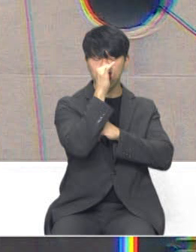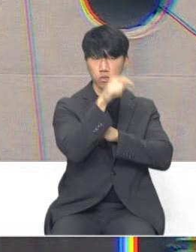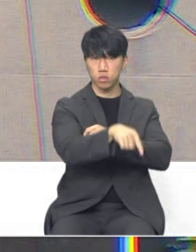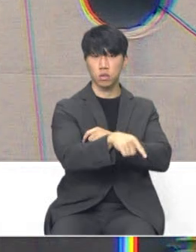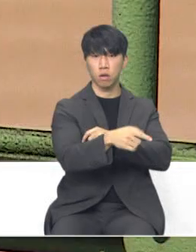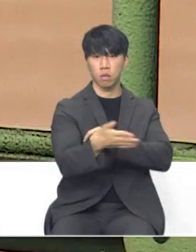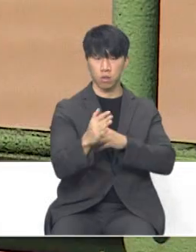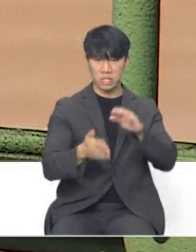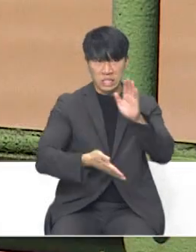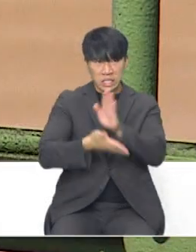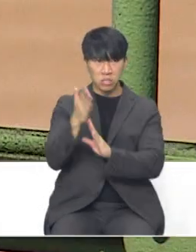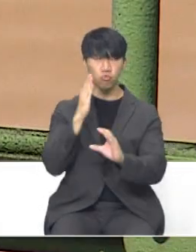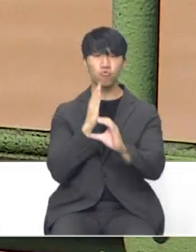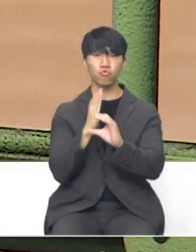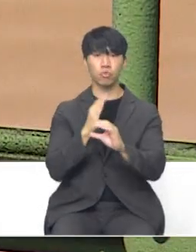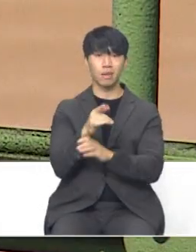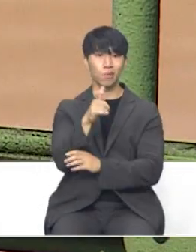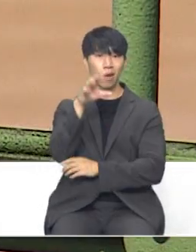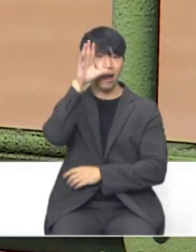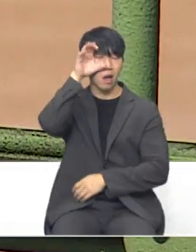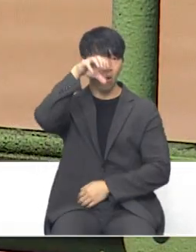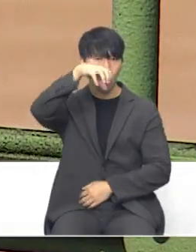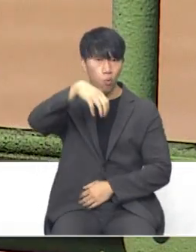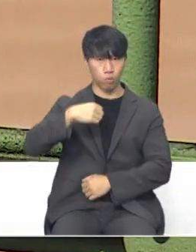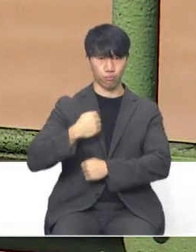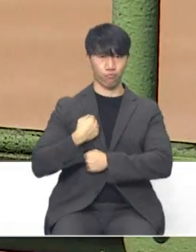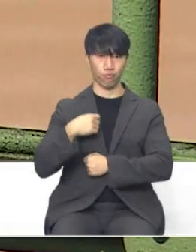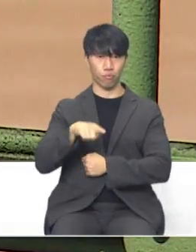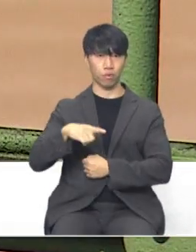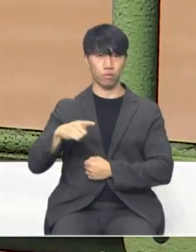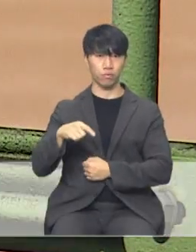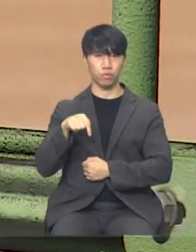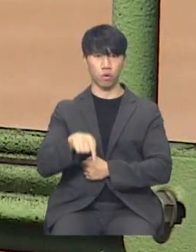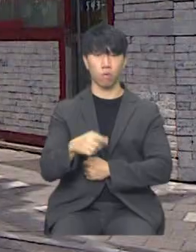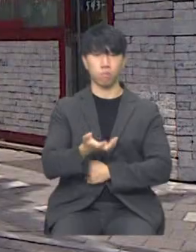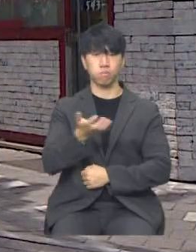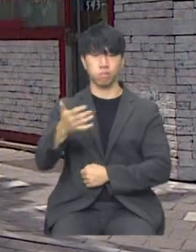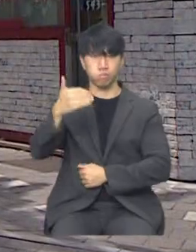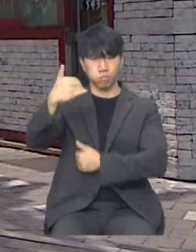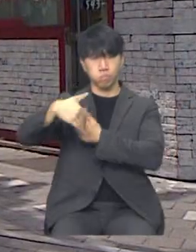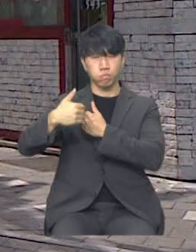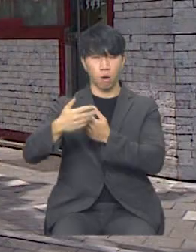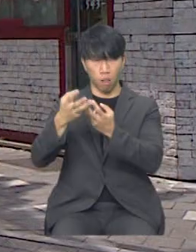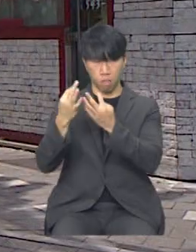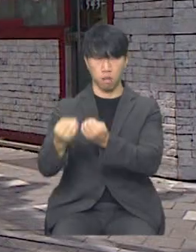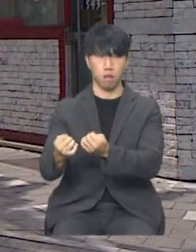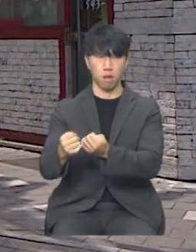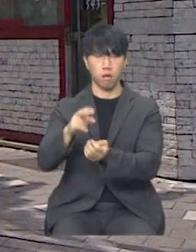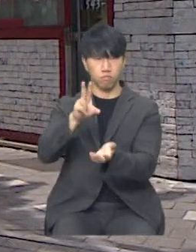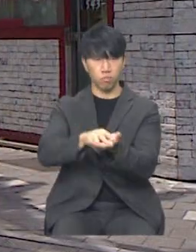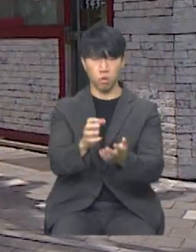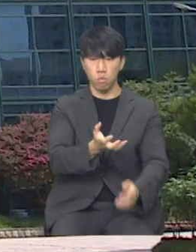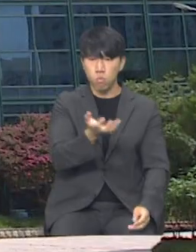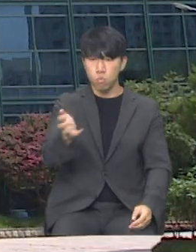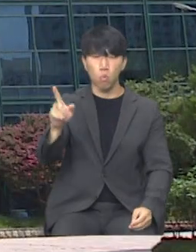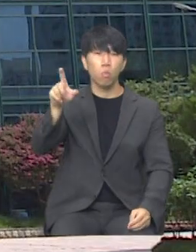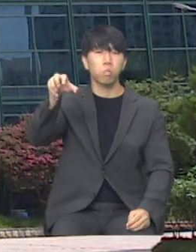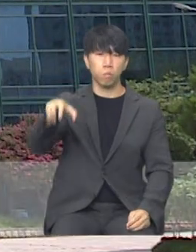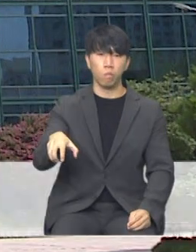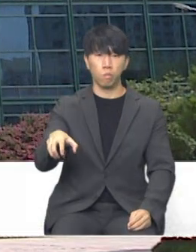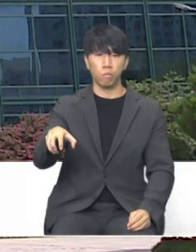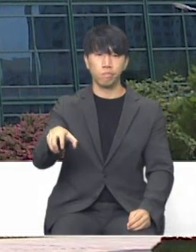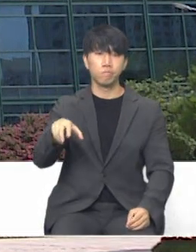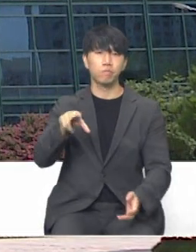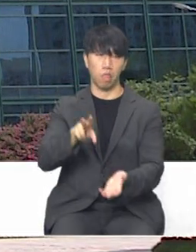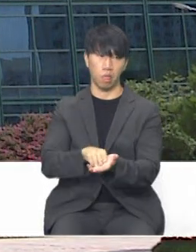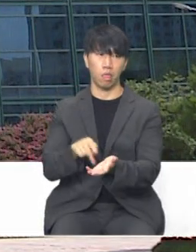탄약고와 부대를 다른 곳으로 옮겨달라는 민원이 끊이지 않았기 때문입니다. 문제는 이전 부지. 부대 이전을